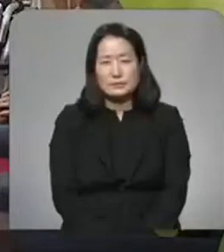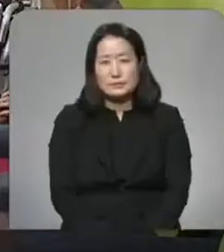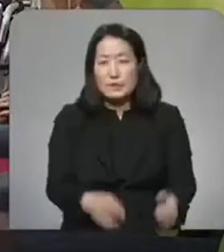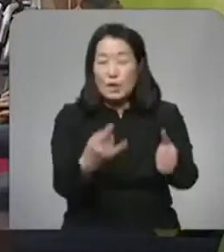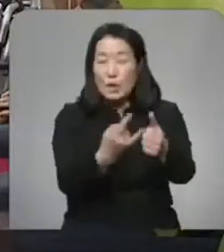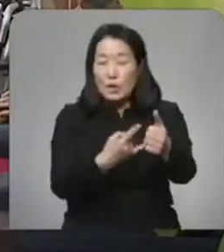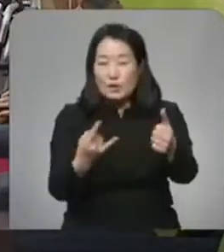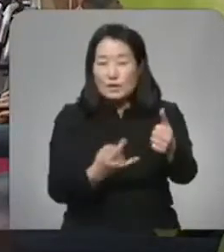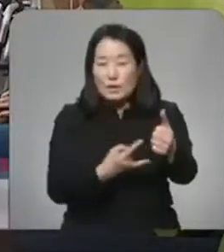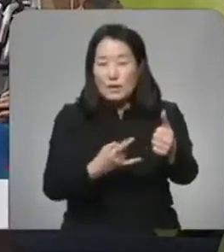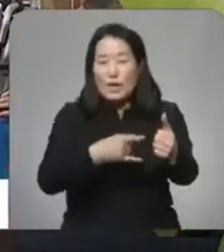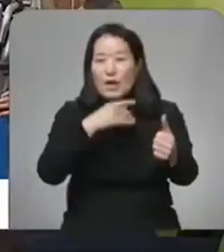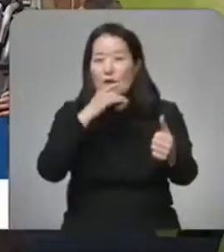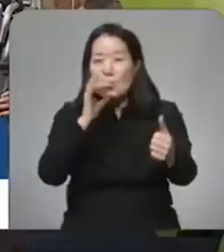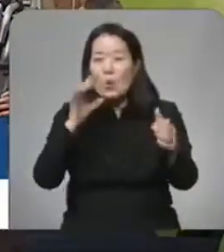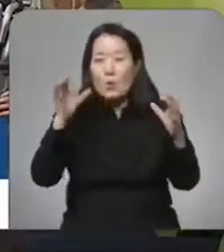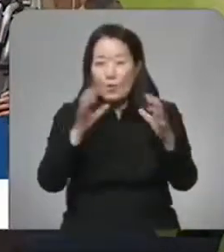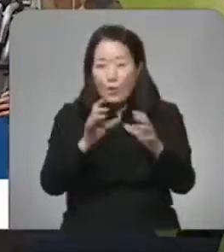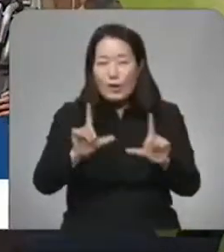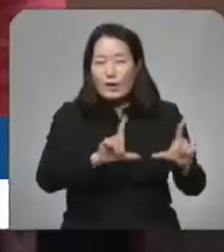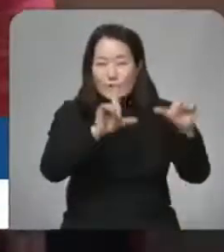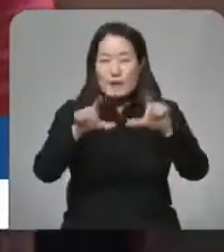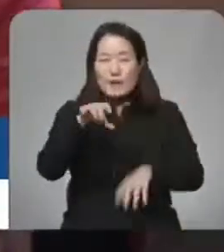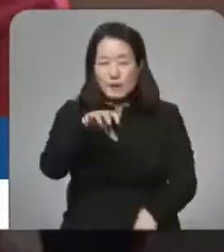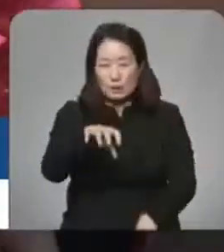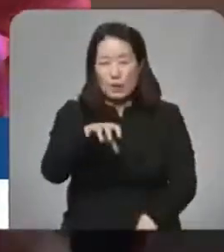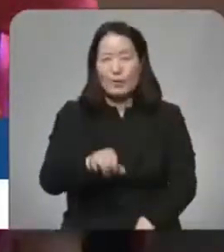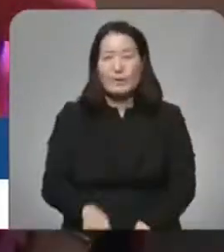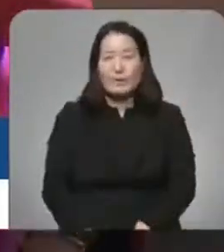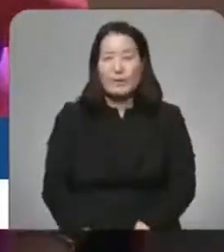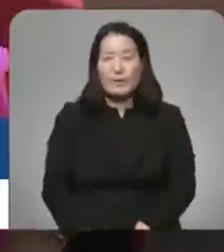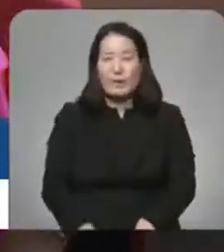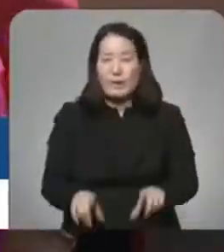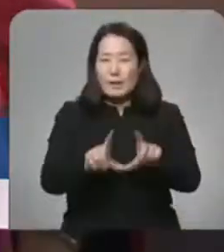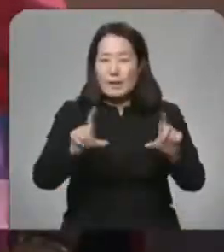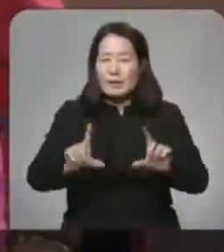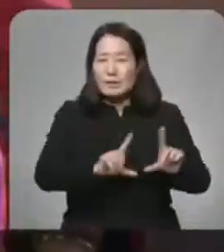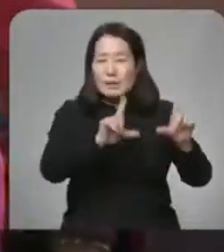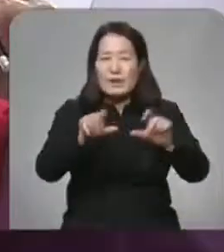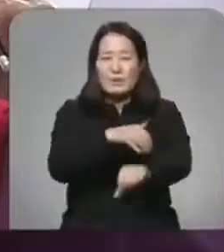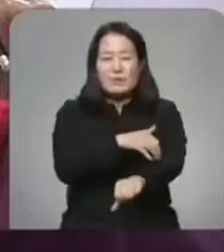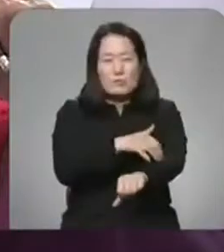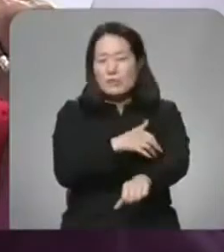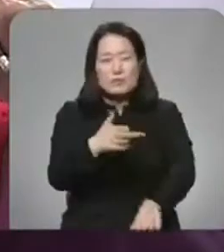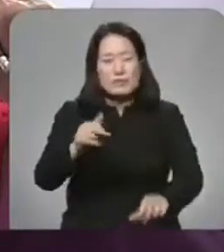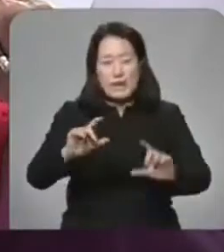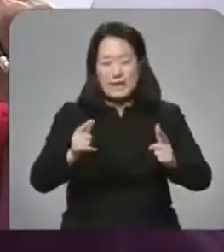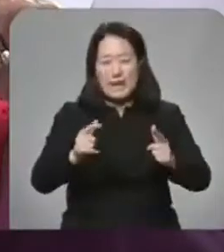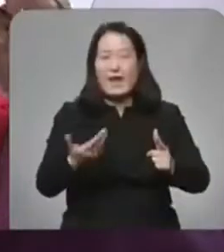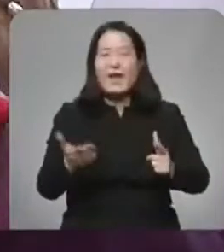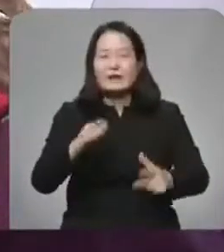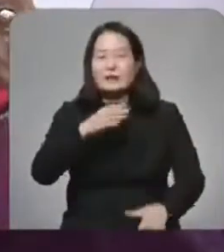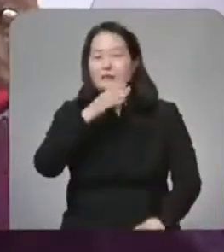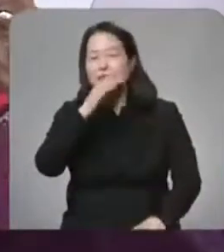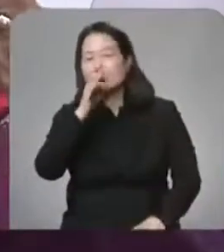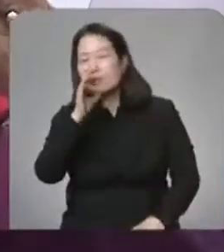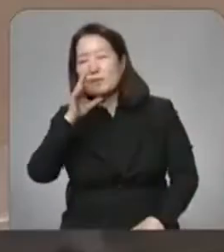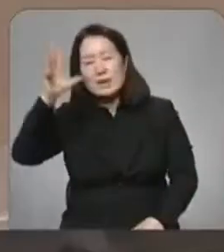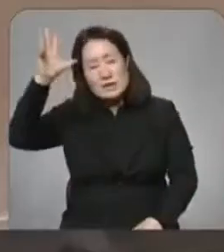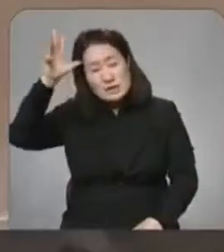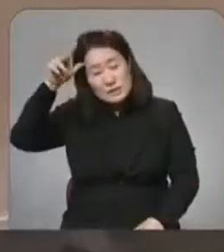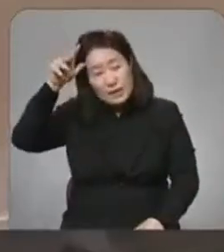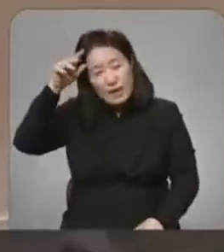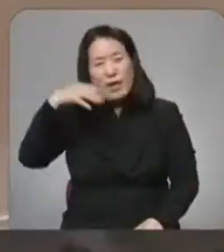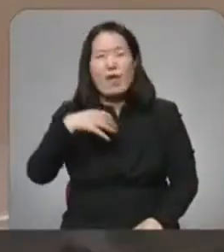횡성의 한 장기 요양 시설의 인지 재활 교육장입니다. 아직은 일상 생활에 큰 불편은 없지만 나이가 들수록 치매에 대한